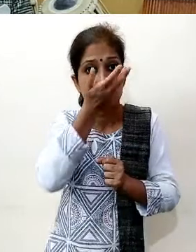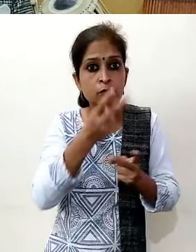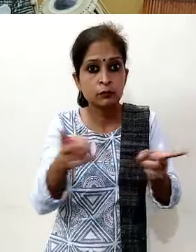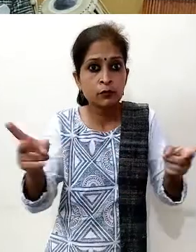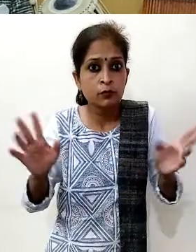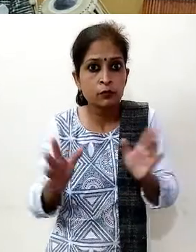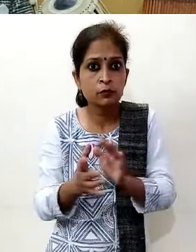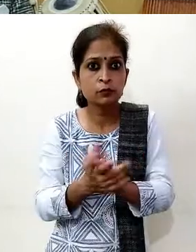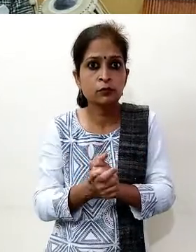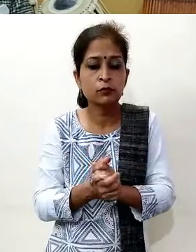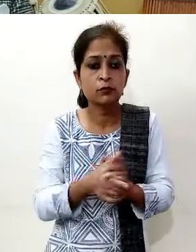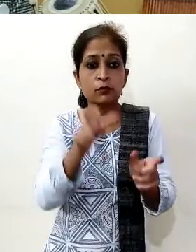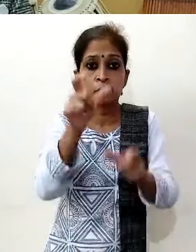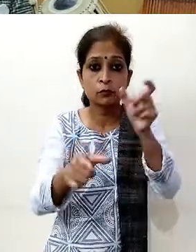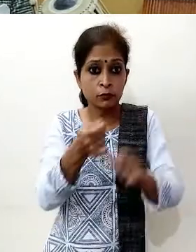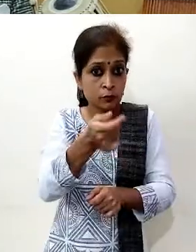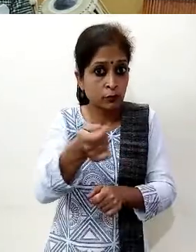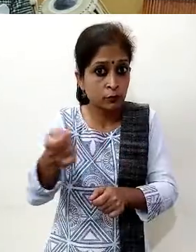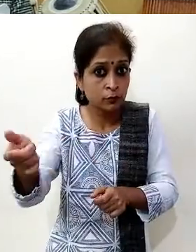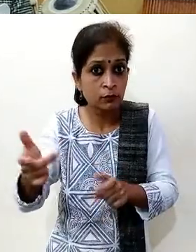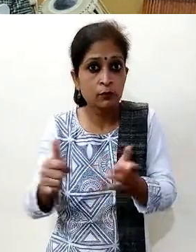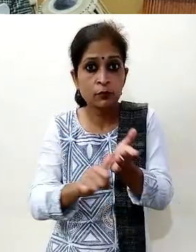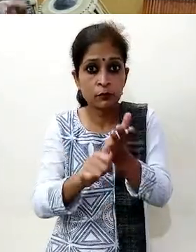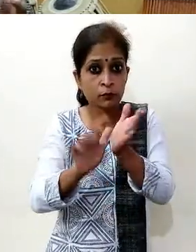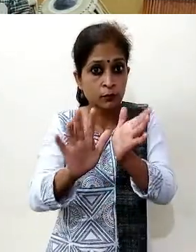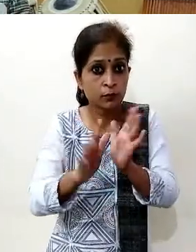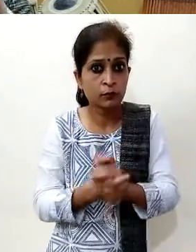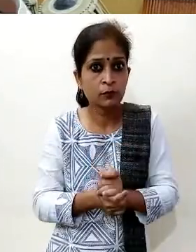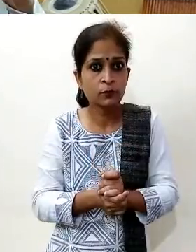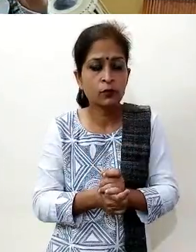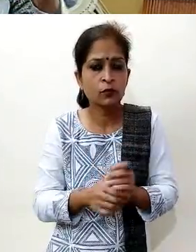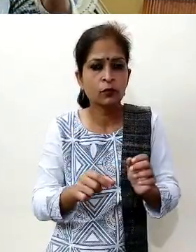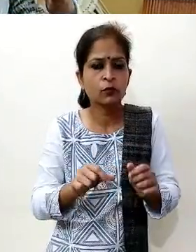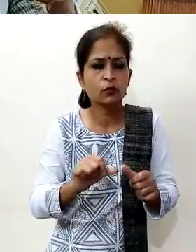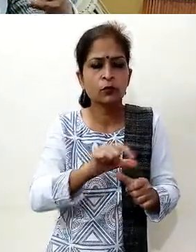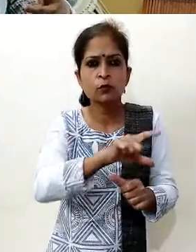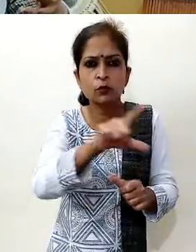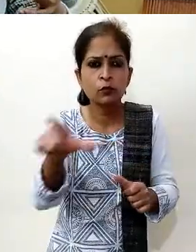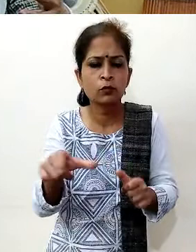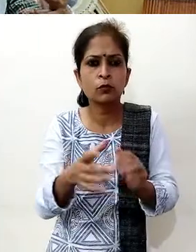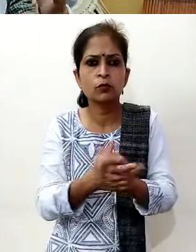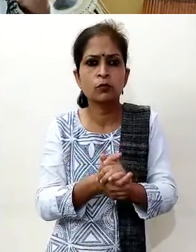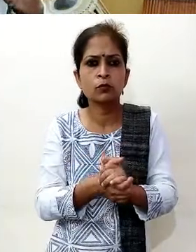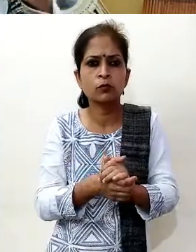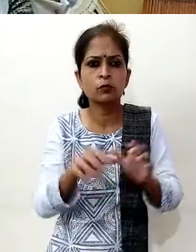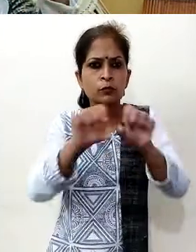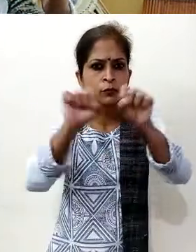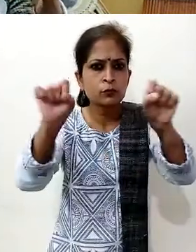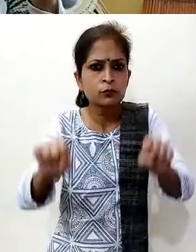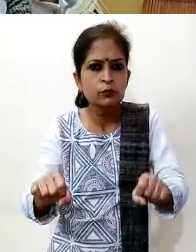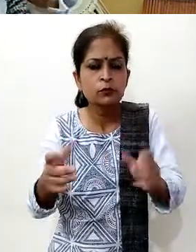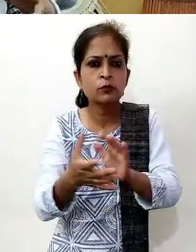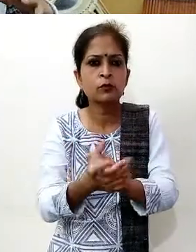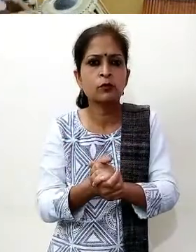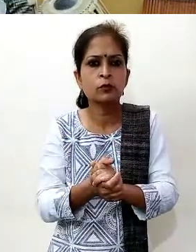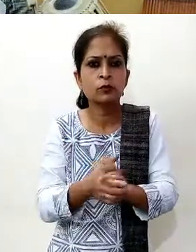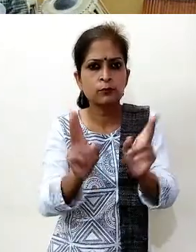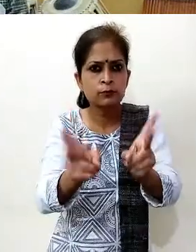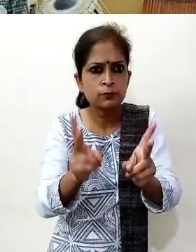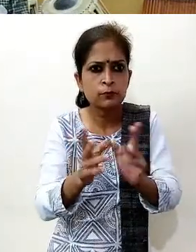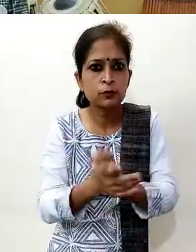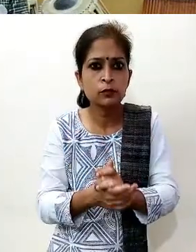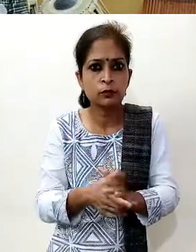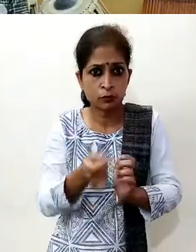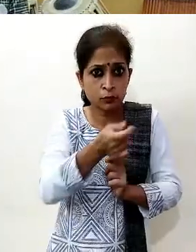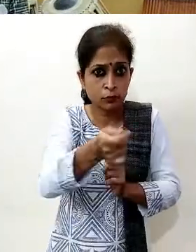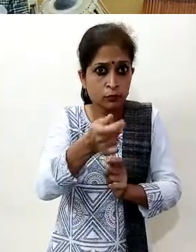तनख्वाह भी मिलती है लोगों को। तो इस पूरे प्रक्रिया को, पूरे सिस्टम को अपनी जगह रखने के लिए भी तो कुछ